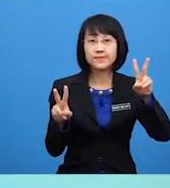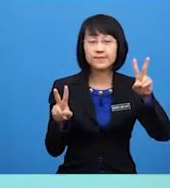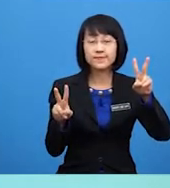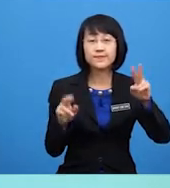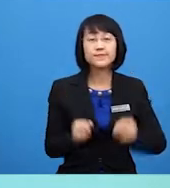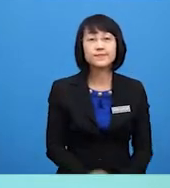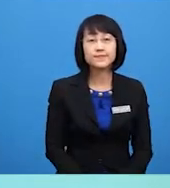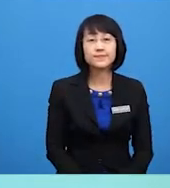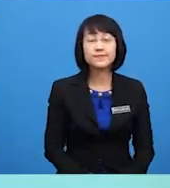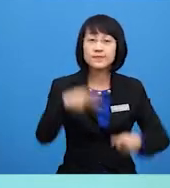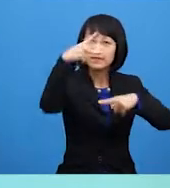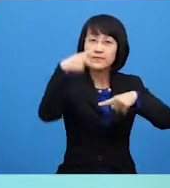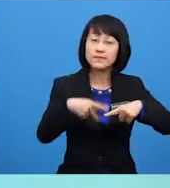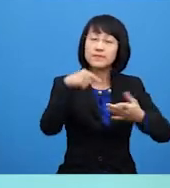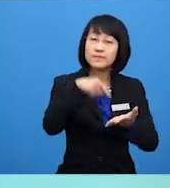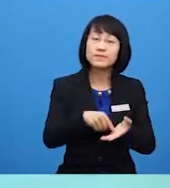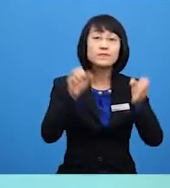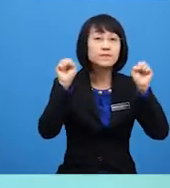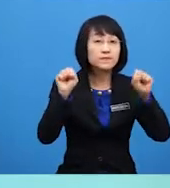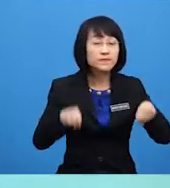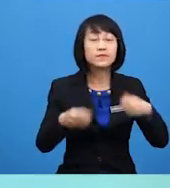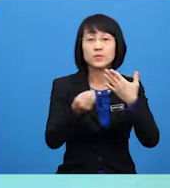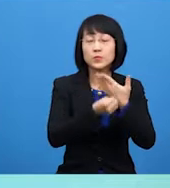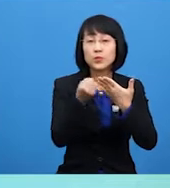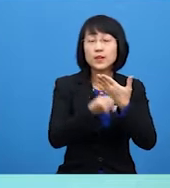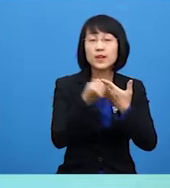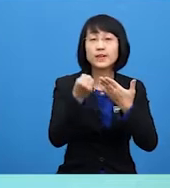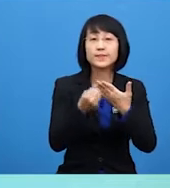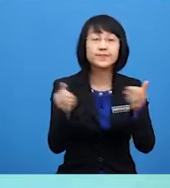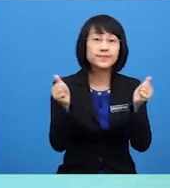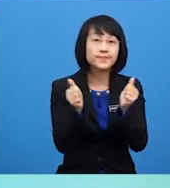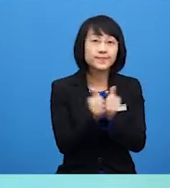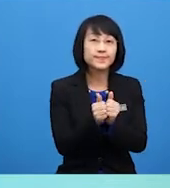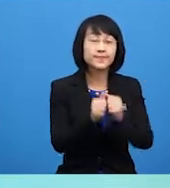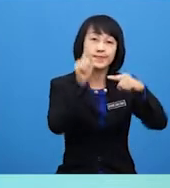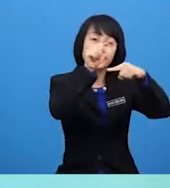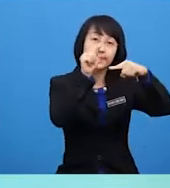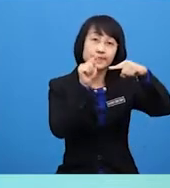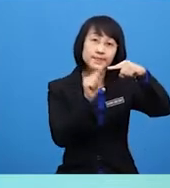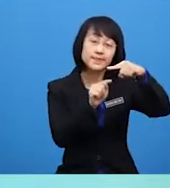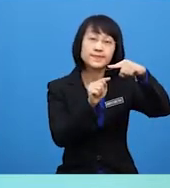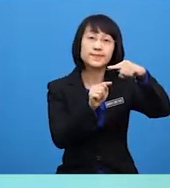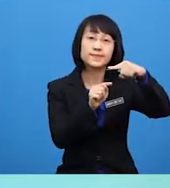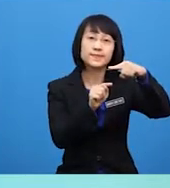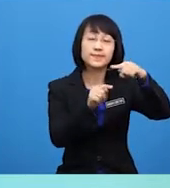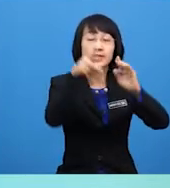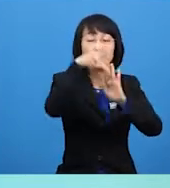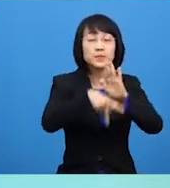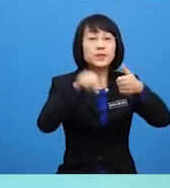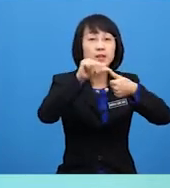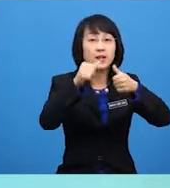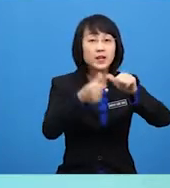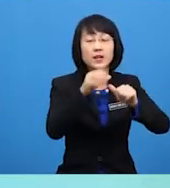2/20/32. Pecahan ini boleh dipermudahkan dengan membahagikan